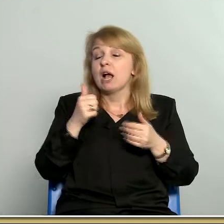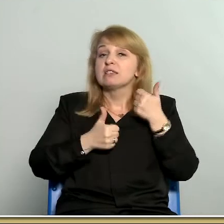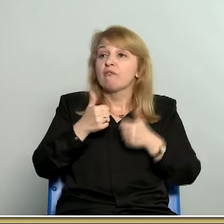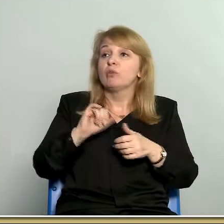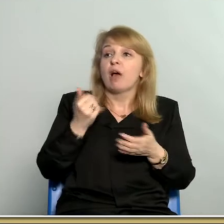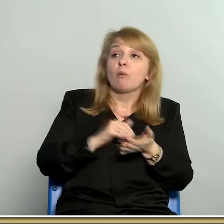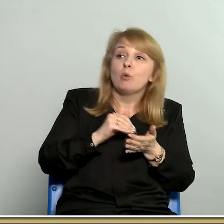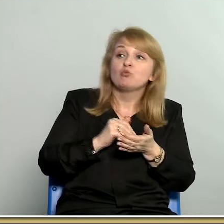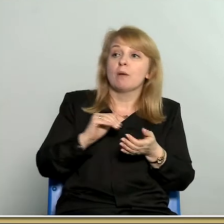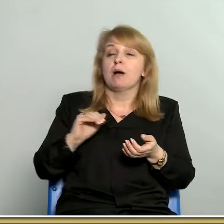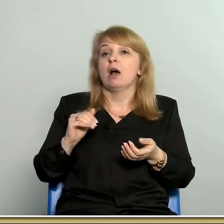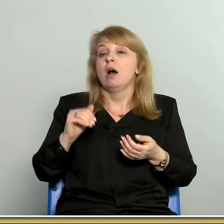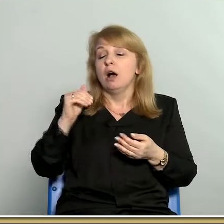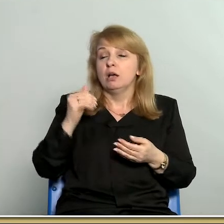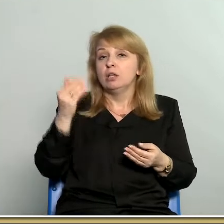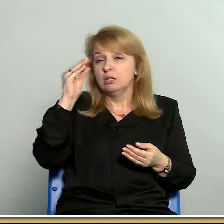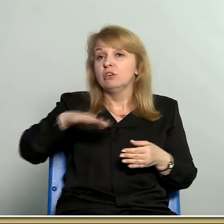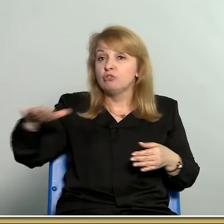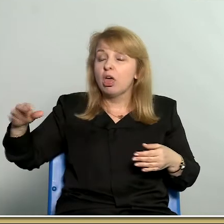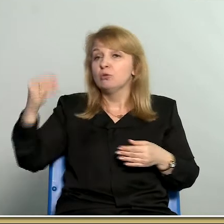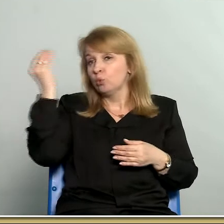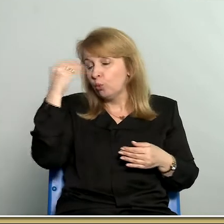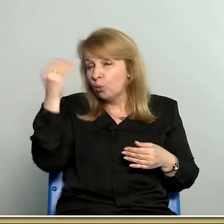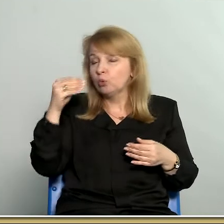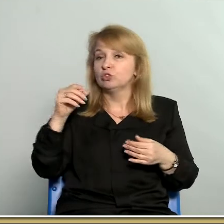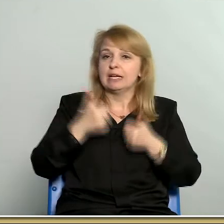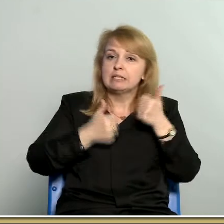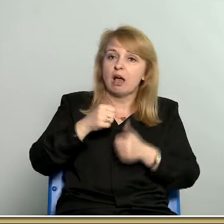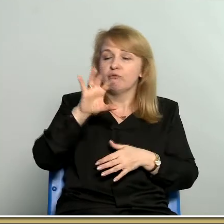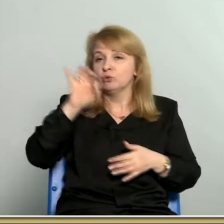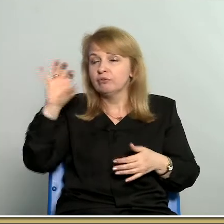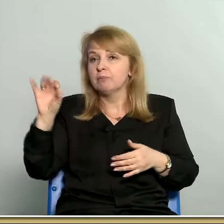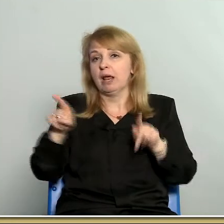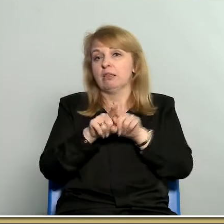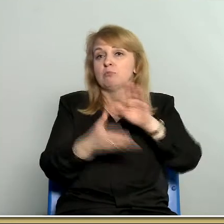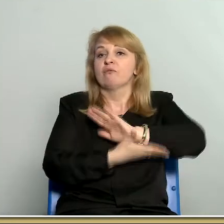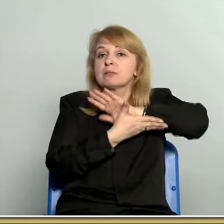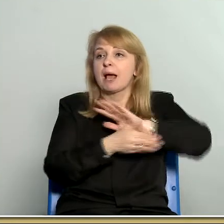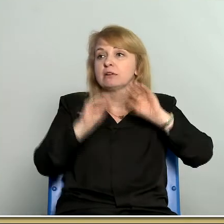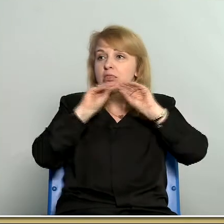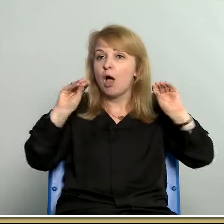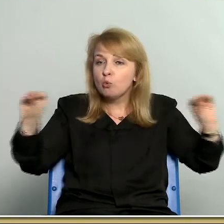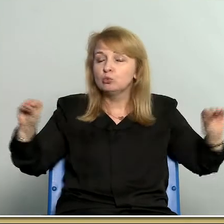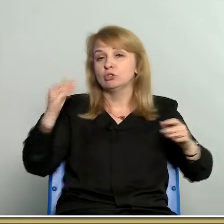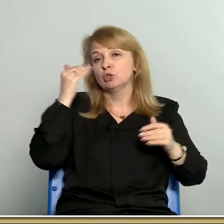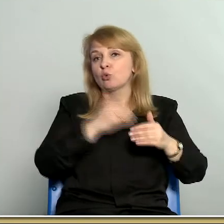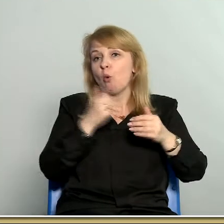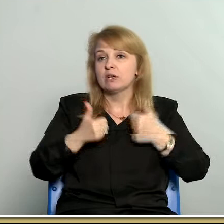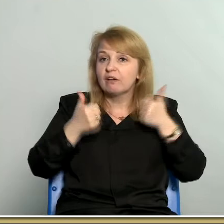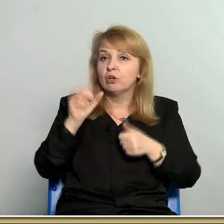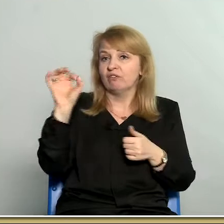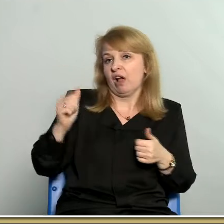tutaj wsparcie nauczycieli, którzy uczą w szkołach zawodowych, tak, aby mieli większe, wyższe kompetencje.